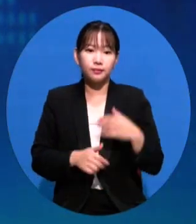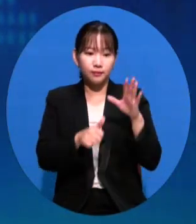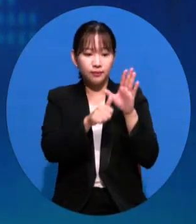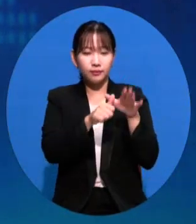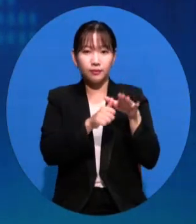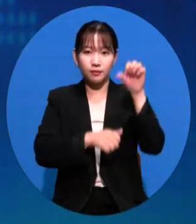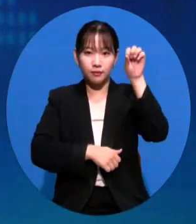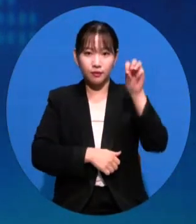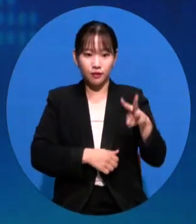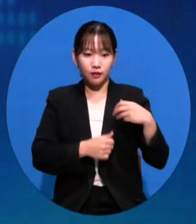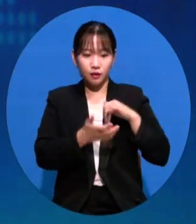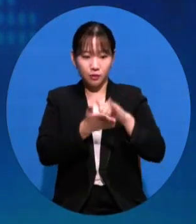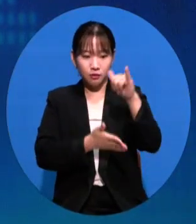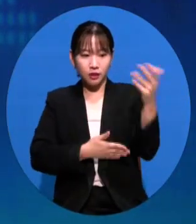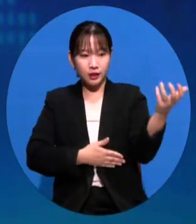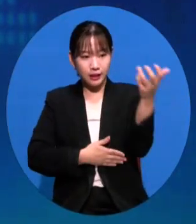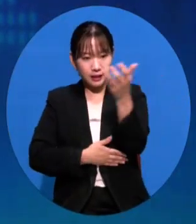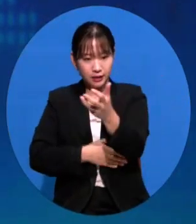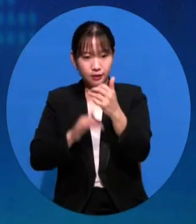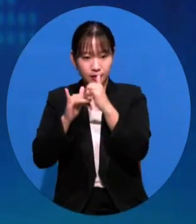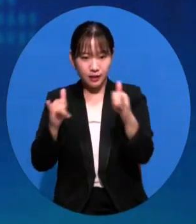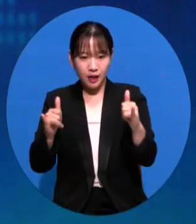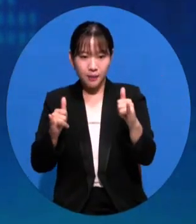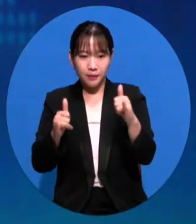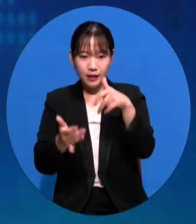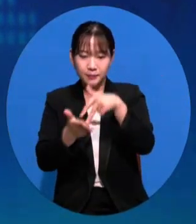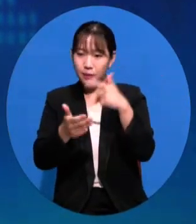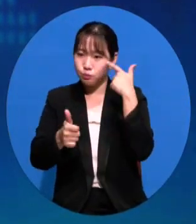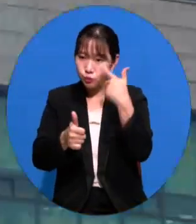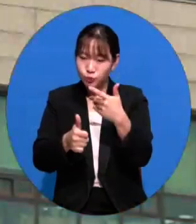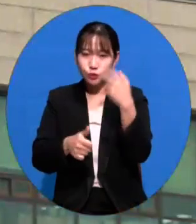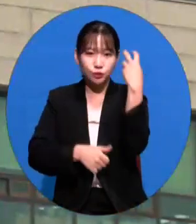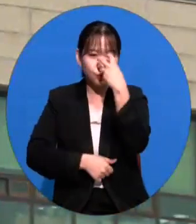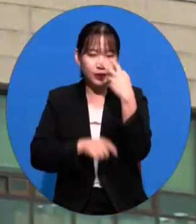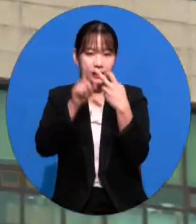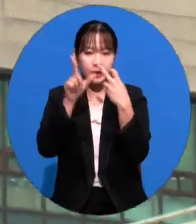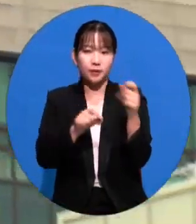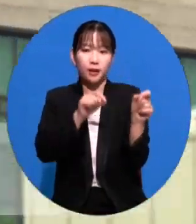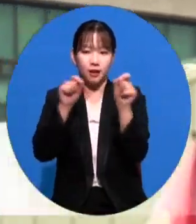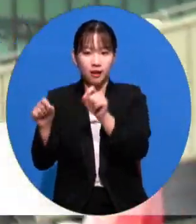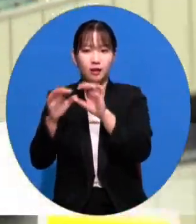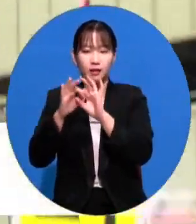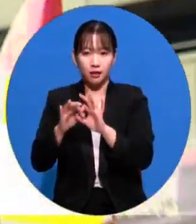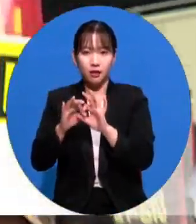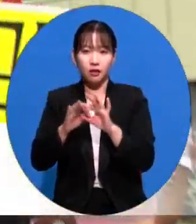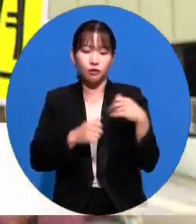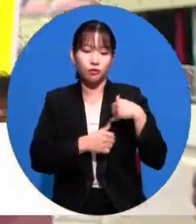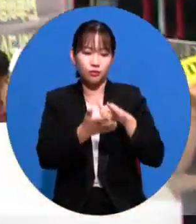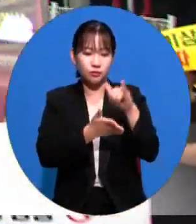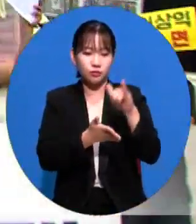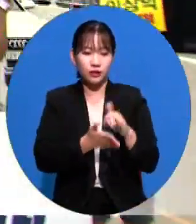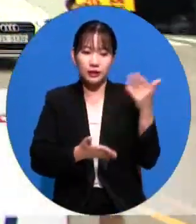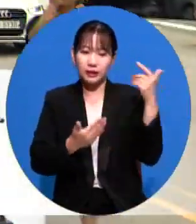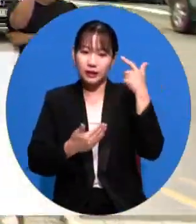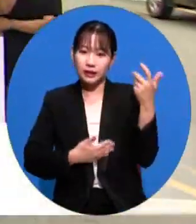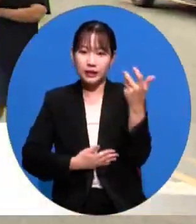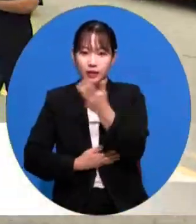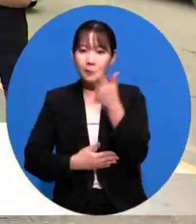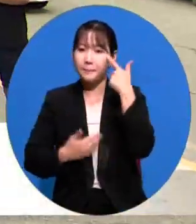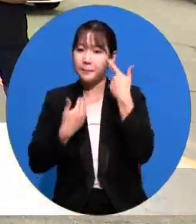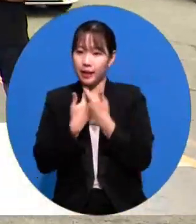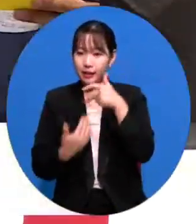한평군이 광주 군공항 이전 군민 여론조사를 12월로 연기한 것과 관련해 군공항 이전 반대 측